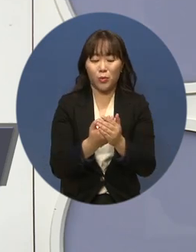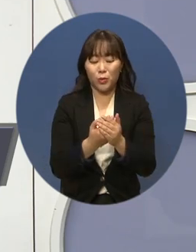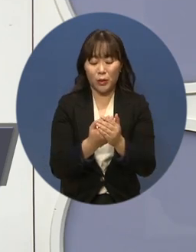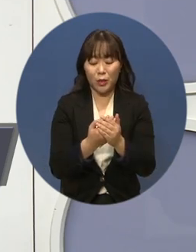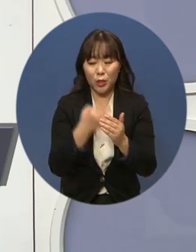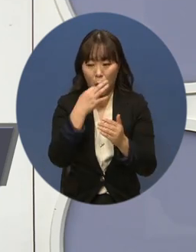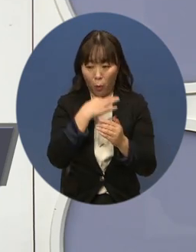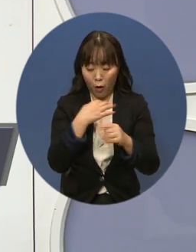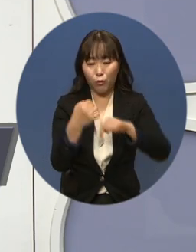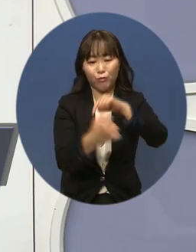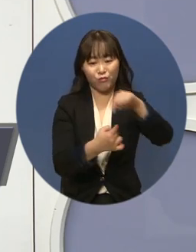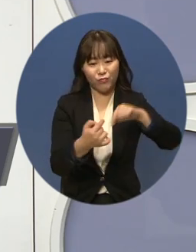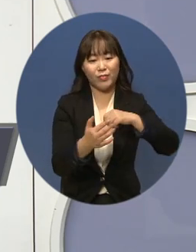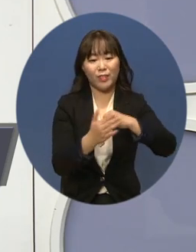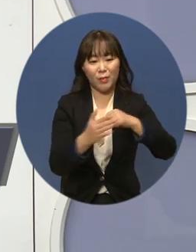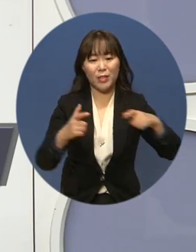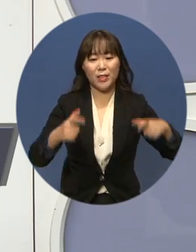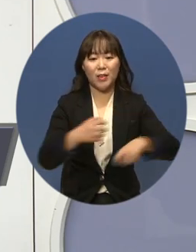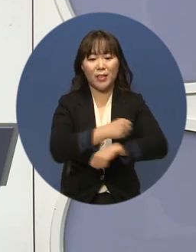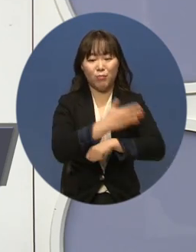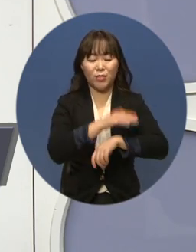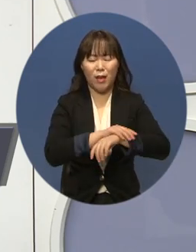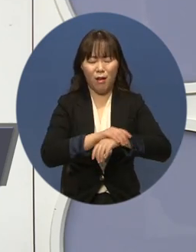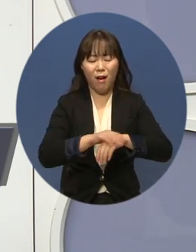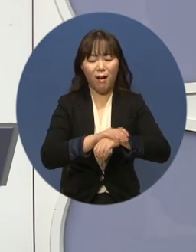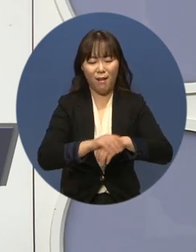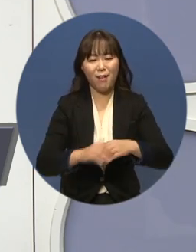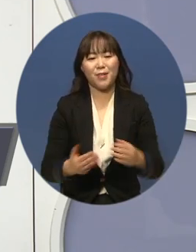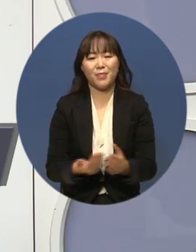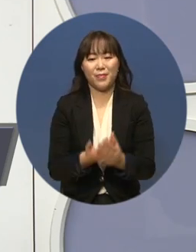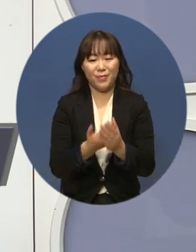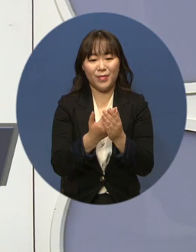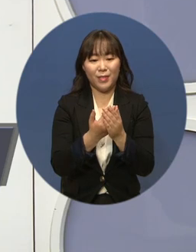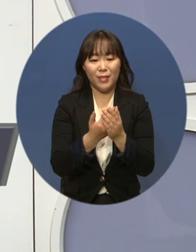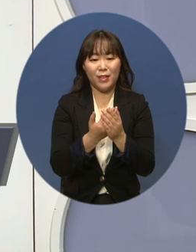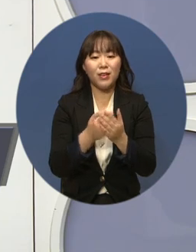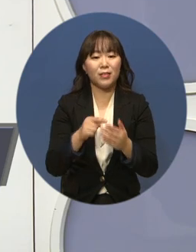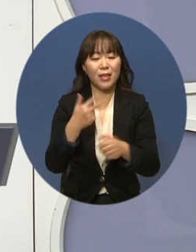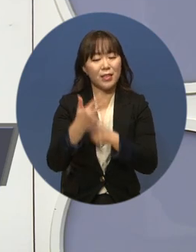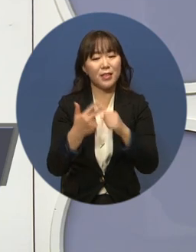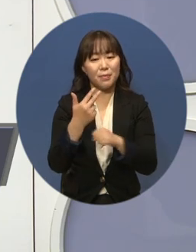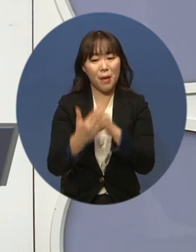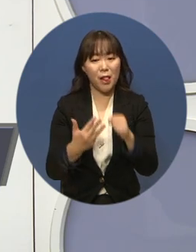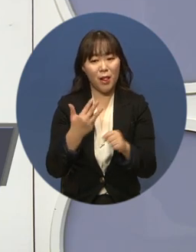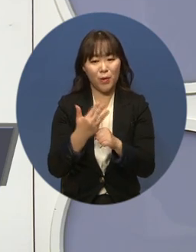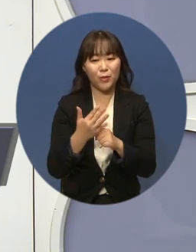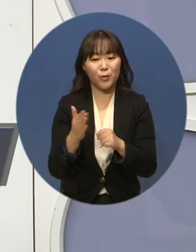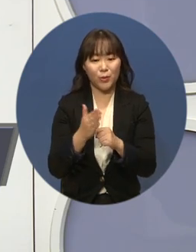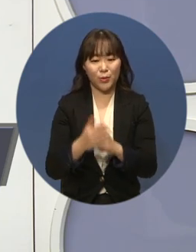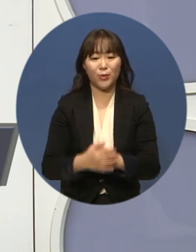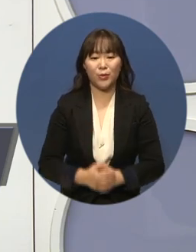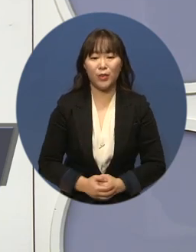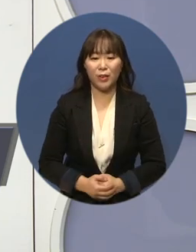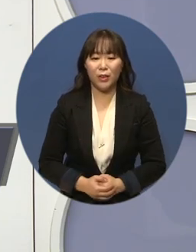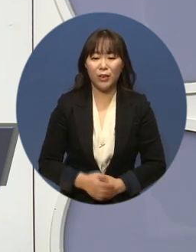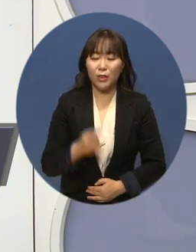하다 보니까 굉장히 지역신문 자리를 잘 잡았는데 그 신문 한 7, 8년 했는데 그게 이제 95년쯤